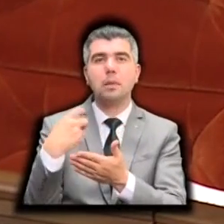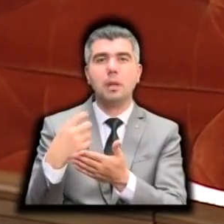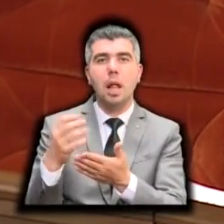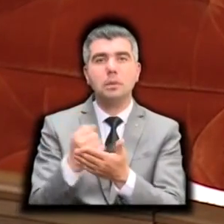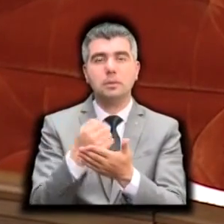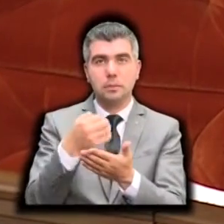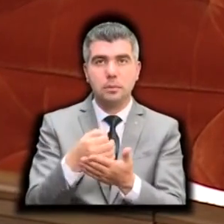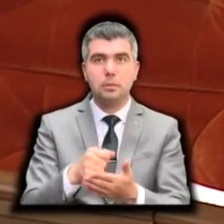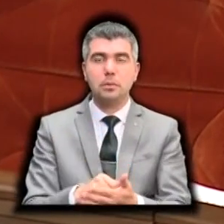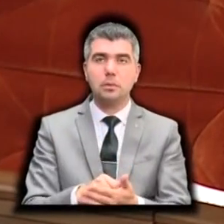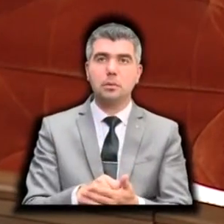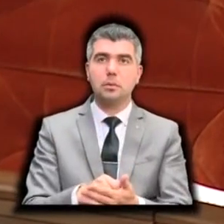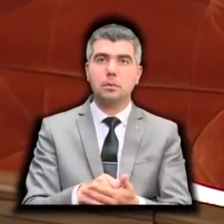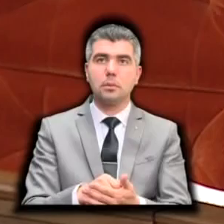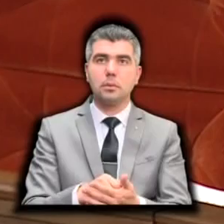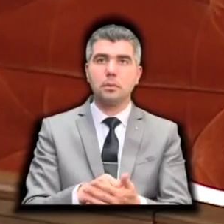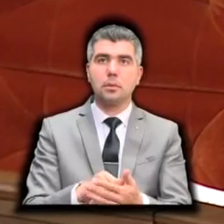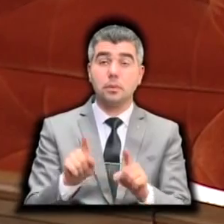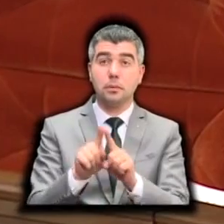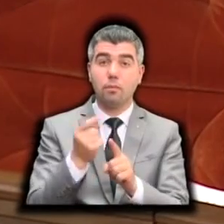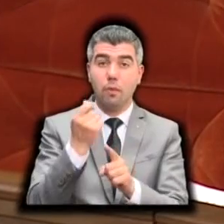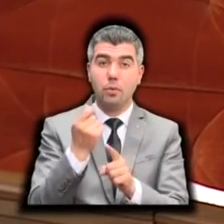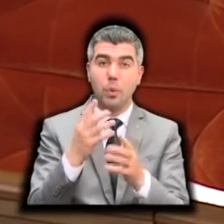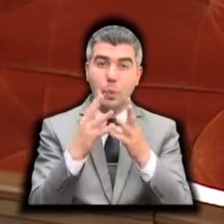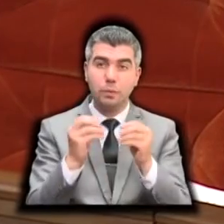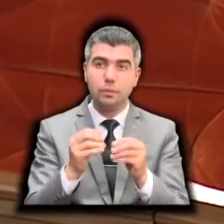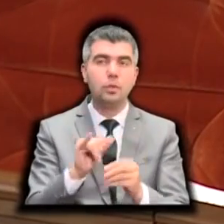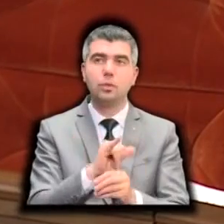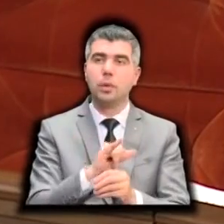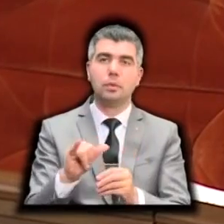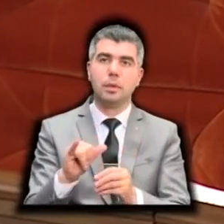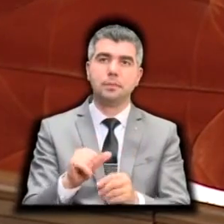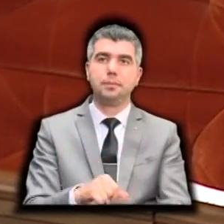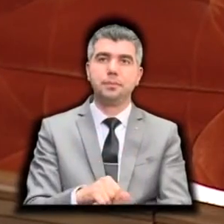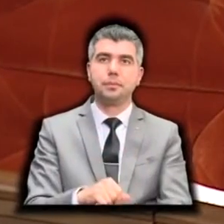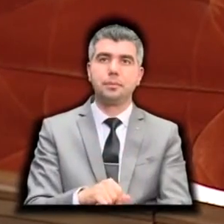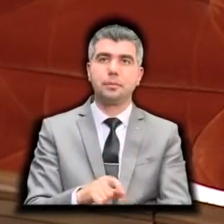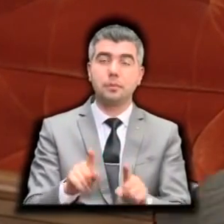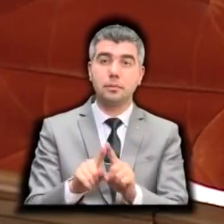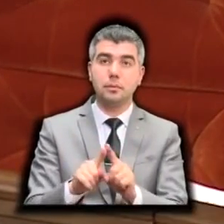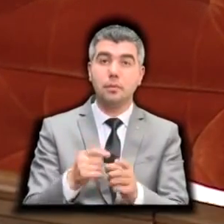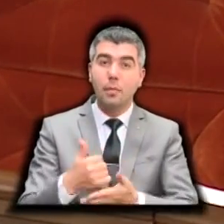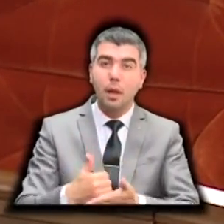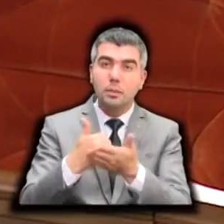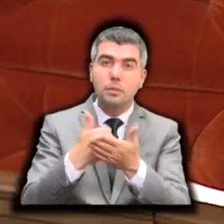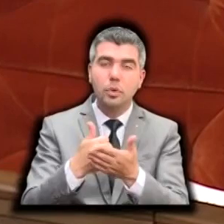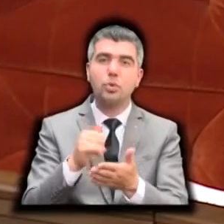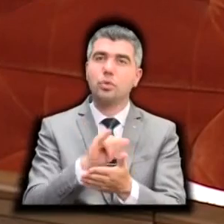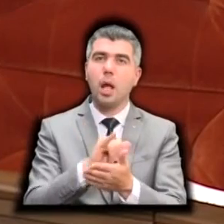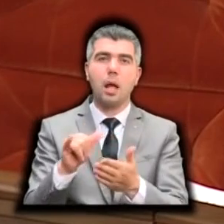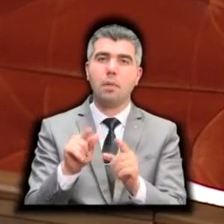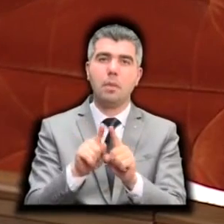المشكل، ماشي الفلوس اللي ما كاينينش، ماشي الفلوس اللي ما كاينينش. هما ما تيوصلوش، راه تقال ما